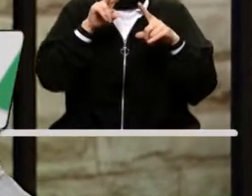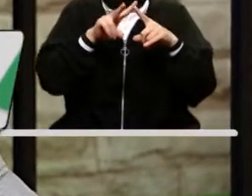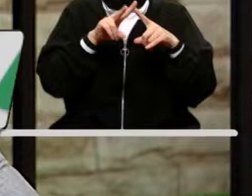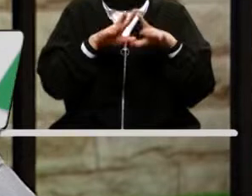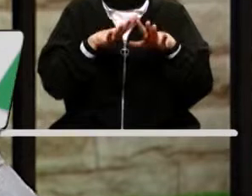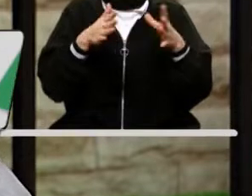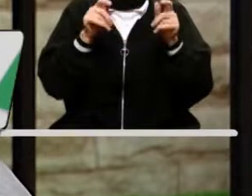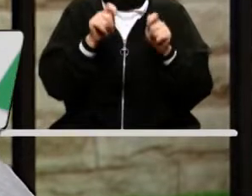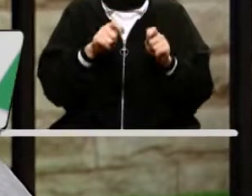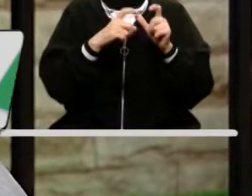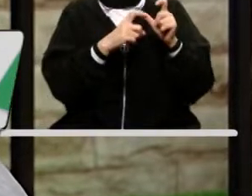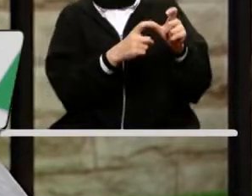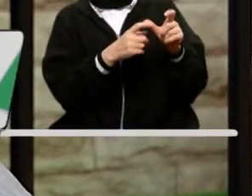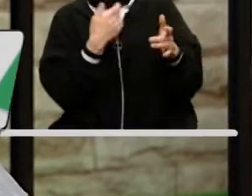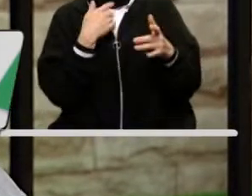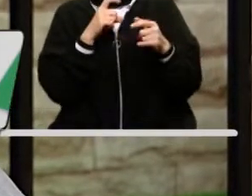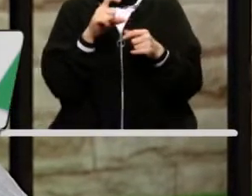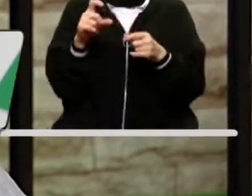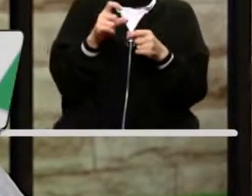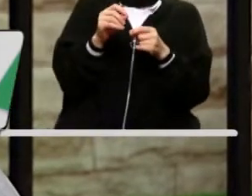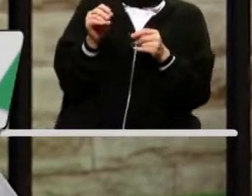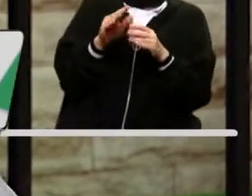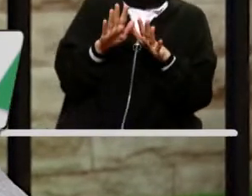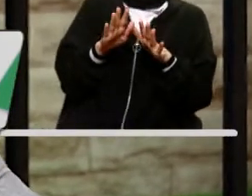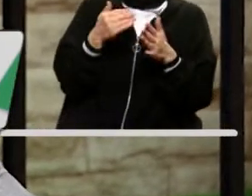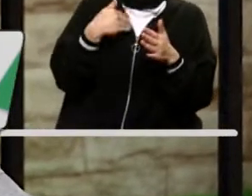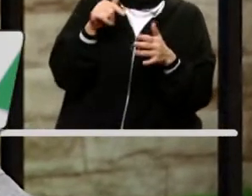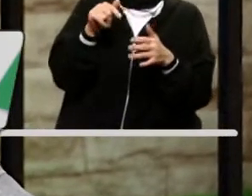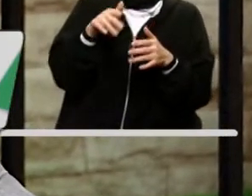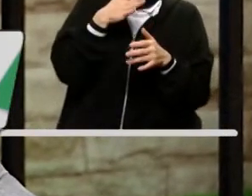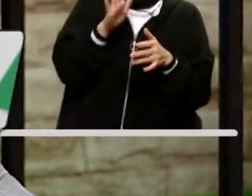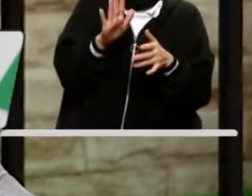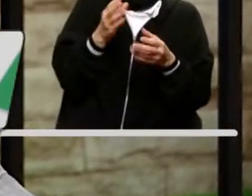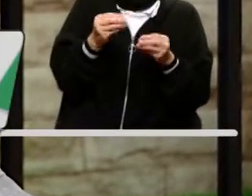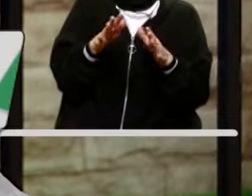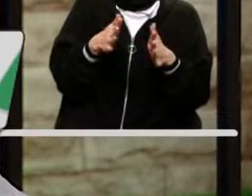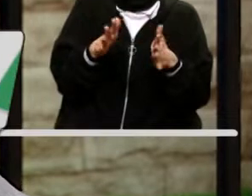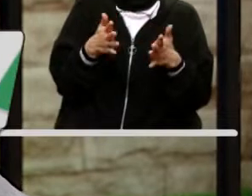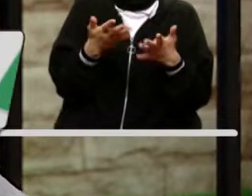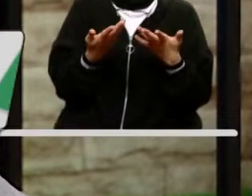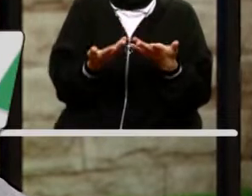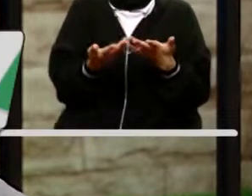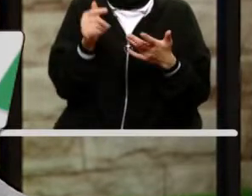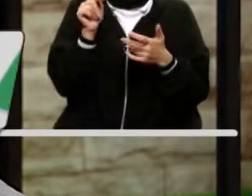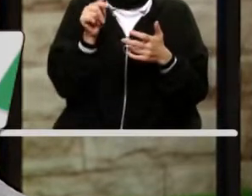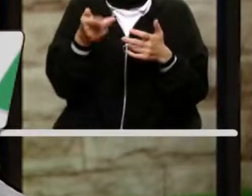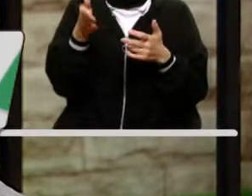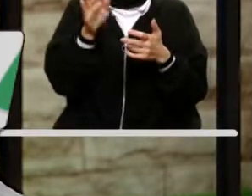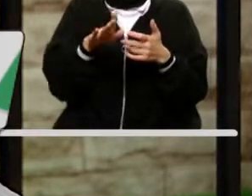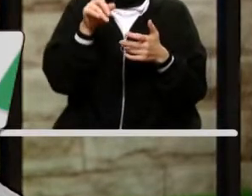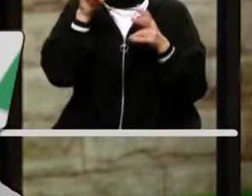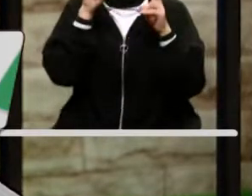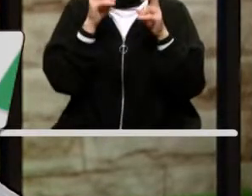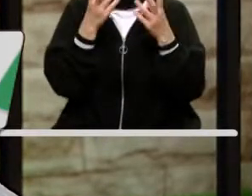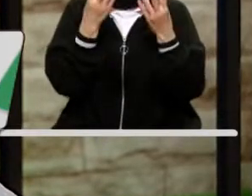Alamadığın zaman da ben yani kötü bir eğitimci olmam. Çünkü ben menemen biliyorumdur mutlaka ama yani bu başka bir olaydı. Uzmanı